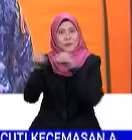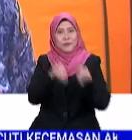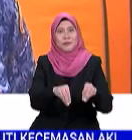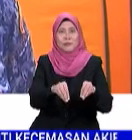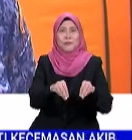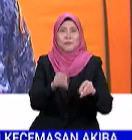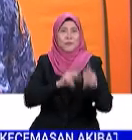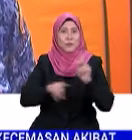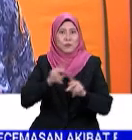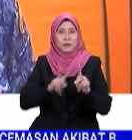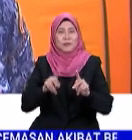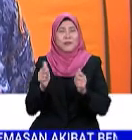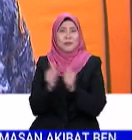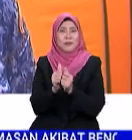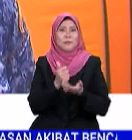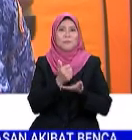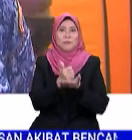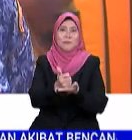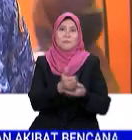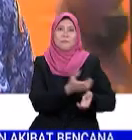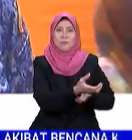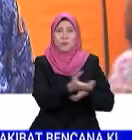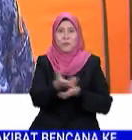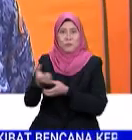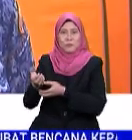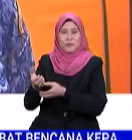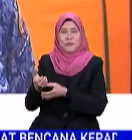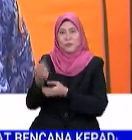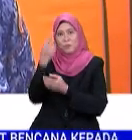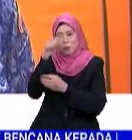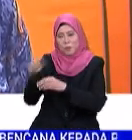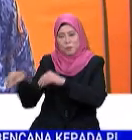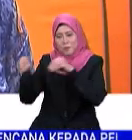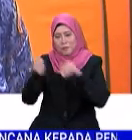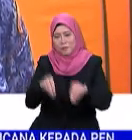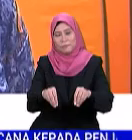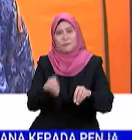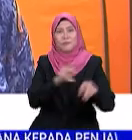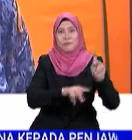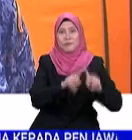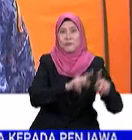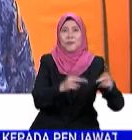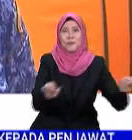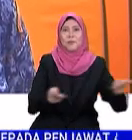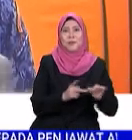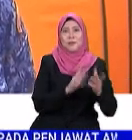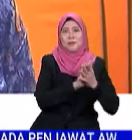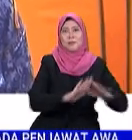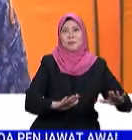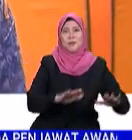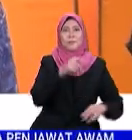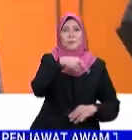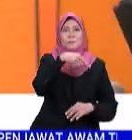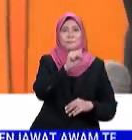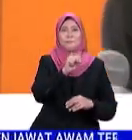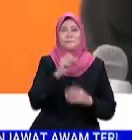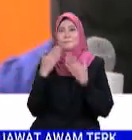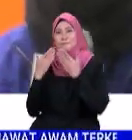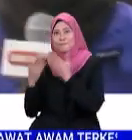lah, termasuk dengan bantuan anggota bomba lah, bagi memindahkan penduduk ke kawasan PPS. kasih